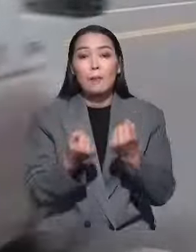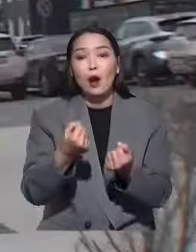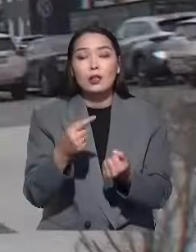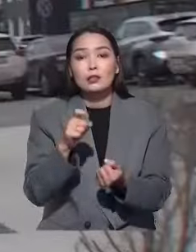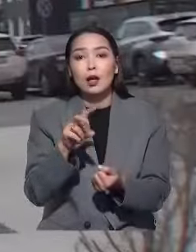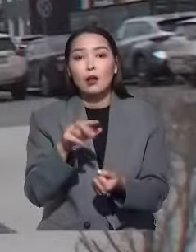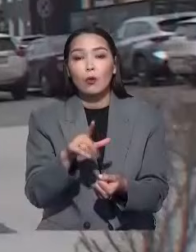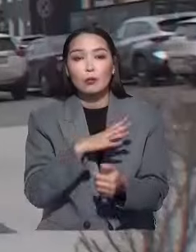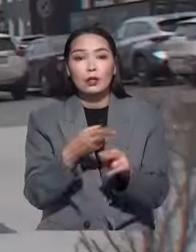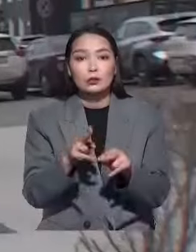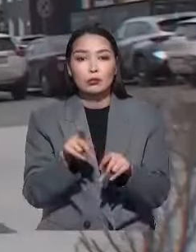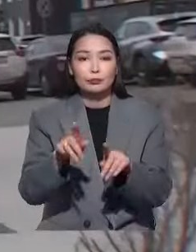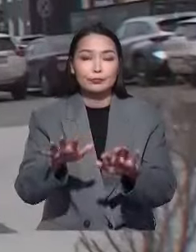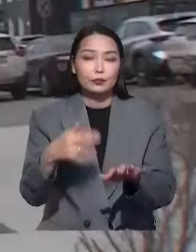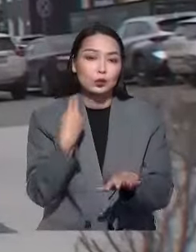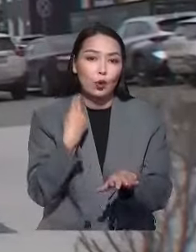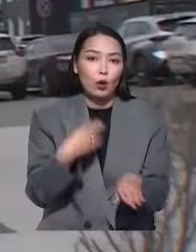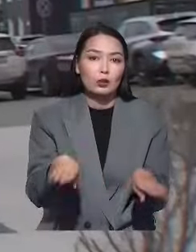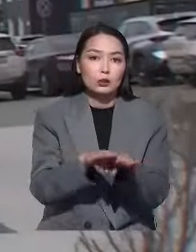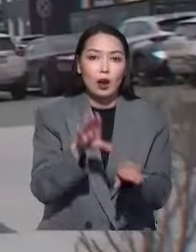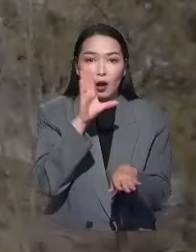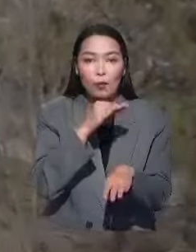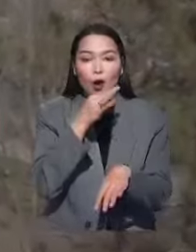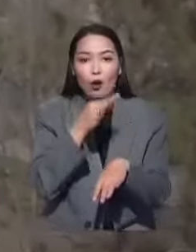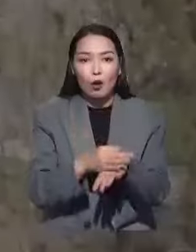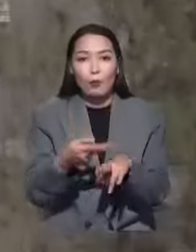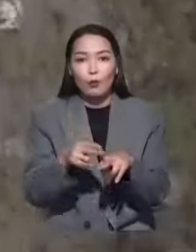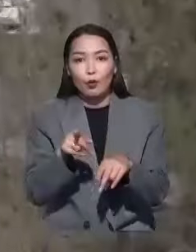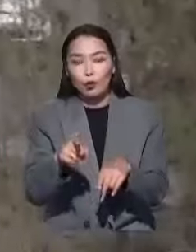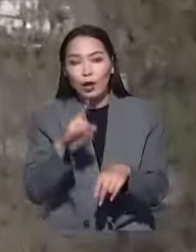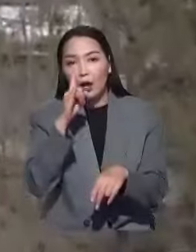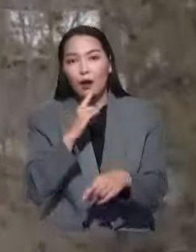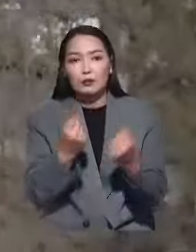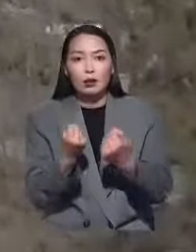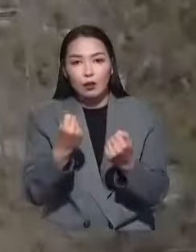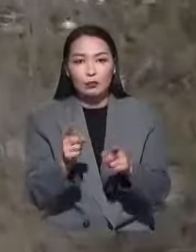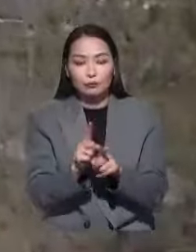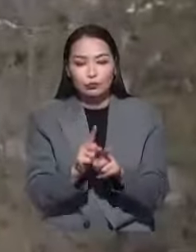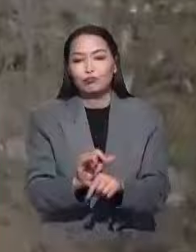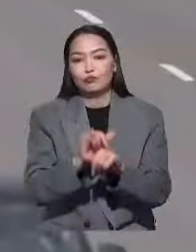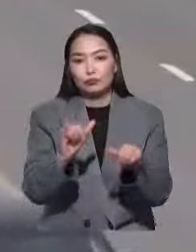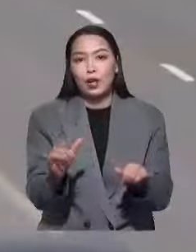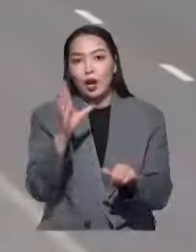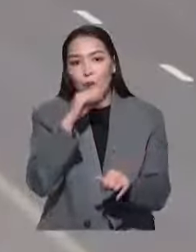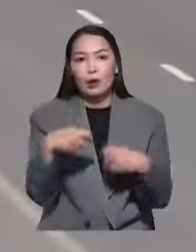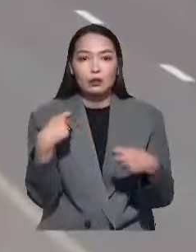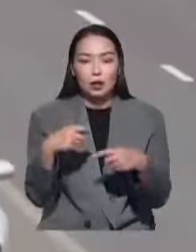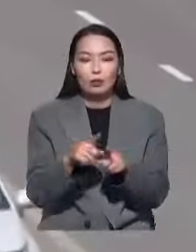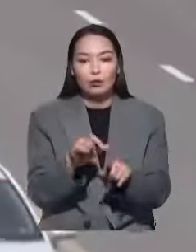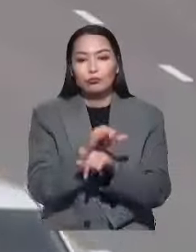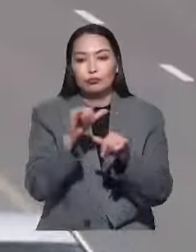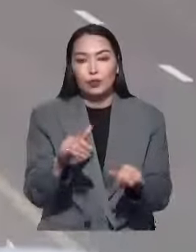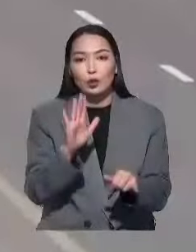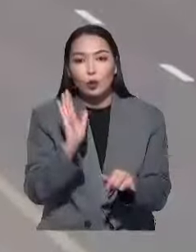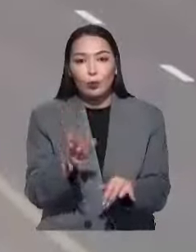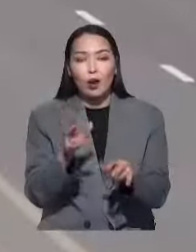арқылы қарызыңызды жабасыз. Жауаптылар бұл жайт отан автомобиль өндірісінің дамуына үлес қосады дейді. Сатылымда артатынына сенімді.